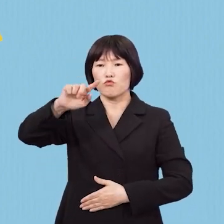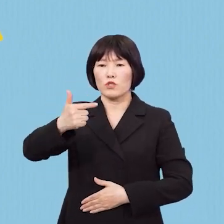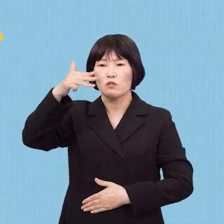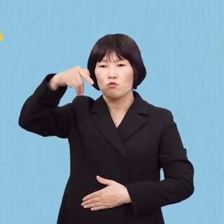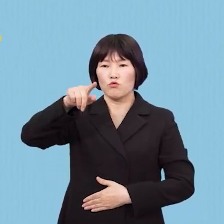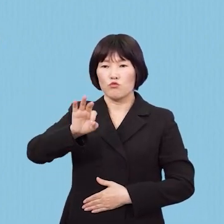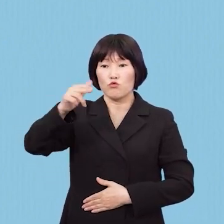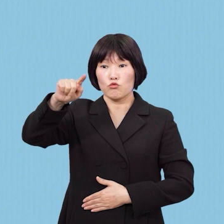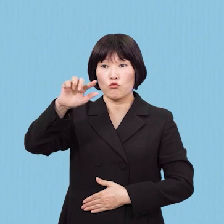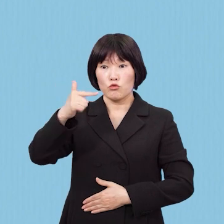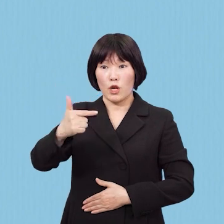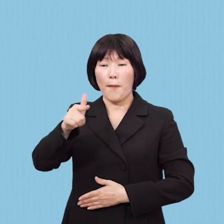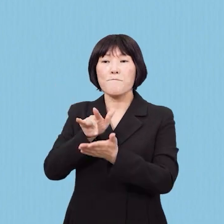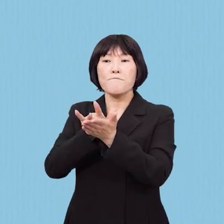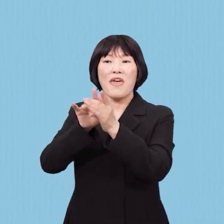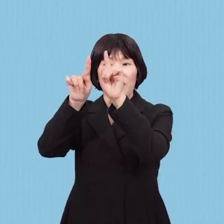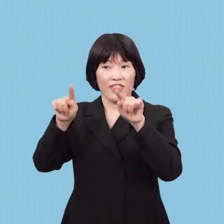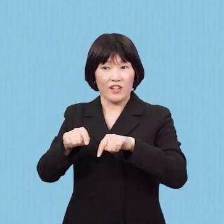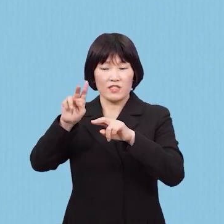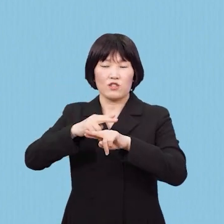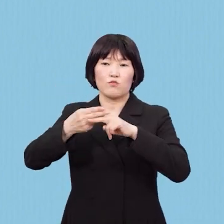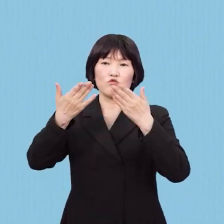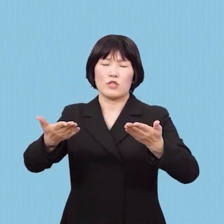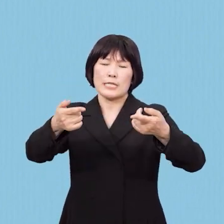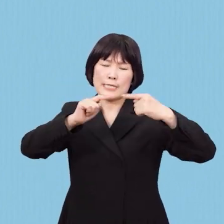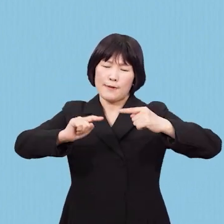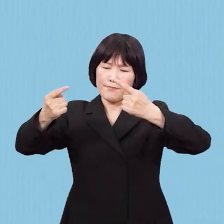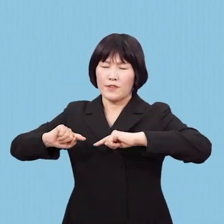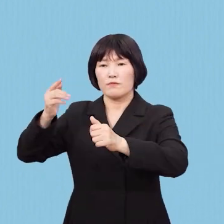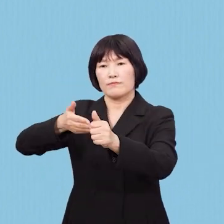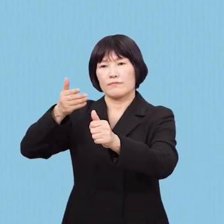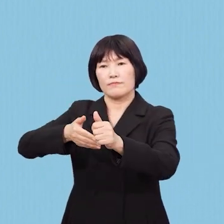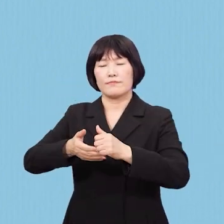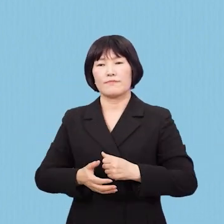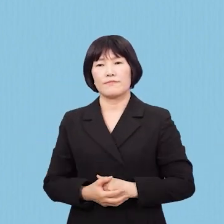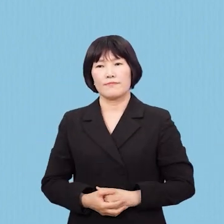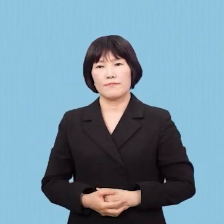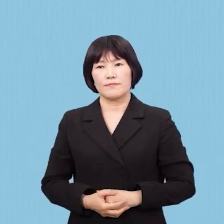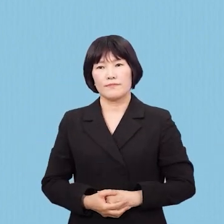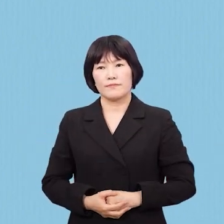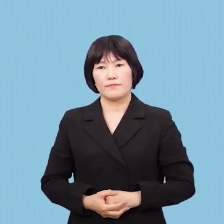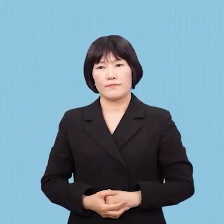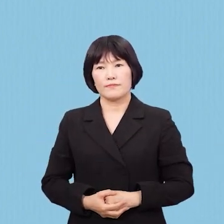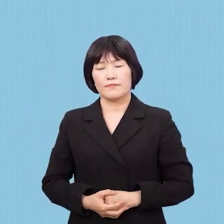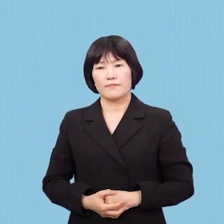무선 충전 보조 배터리를 선물로 보내드립니다. 많은 참여 부탁드립니다.